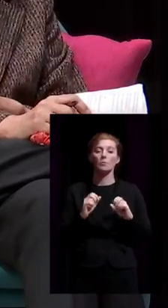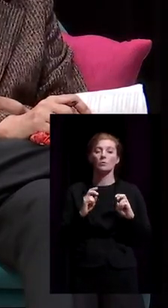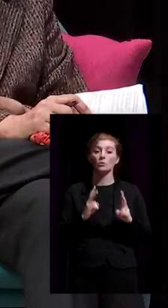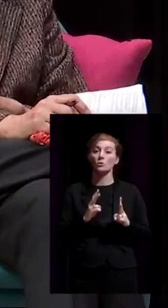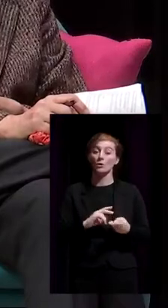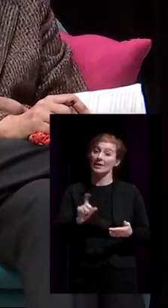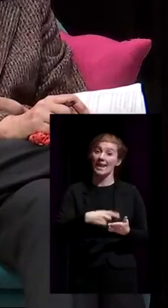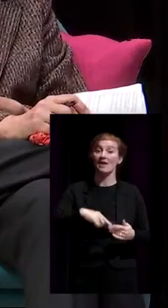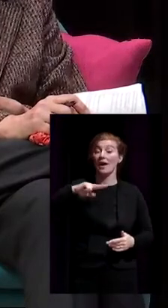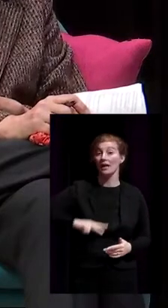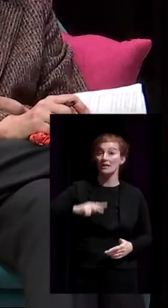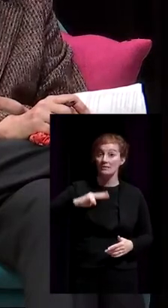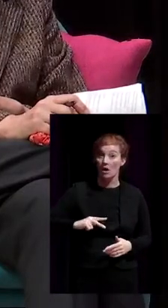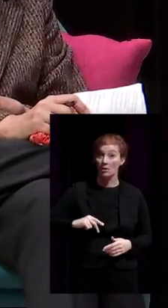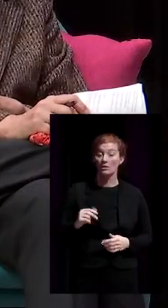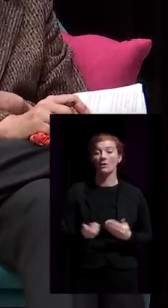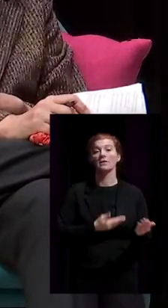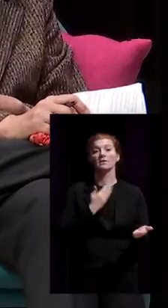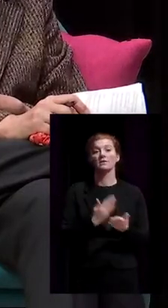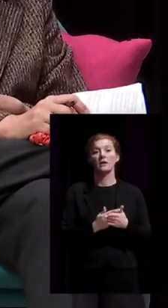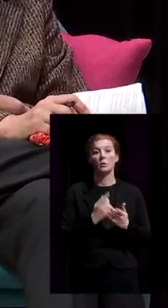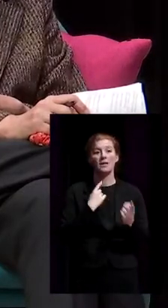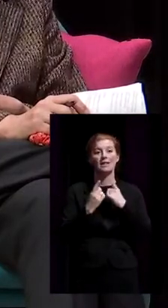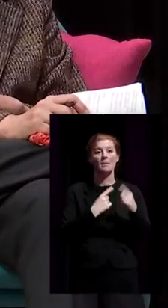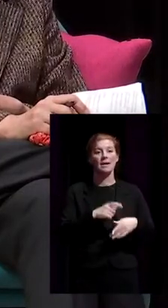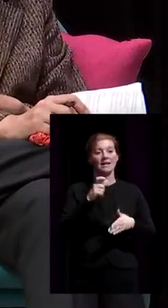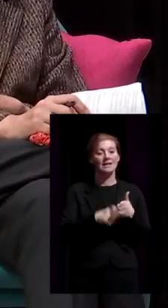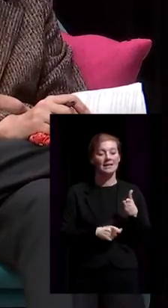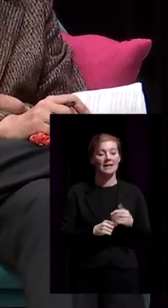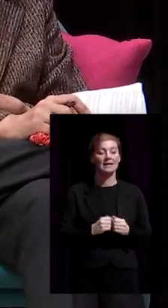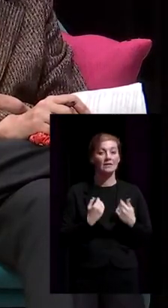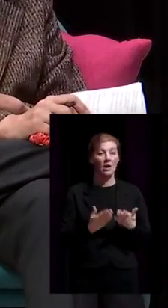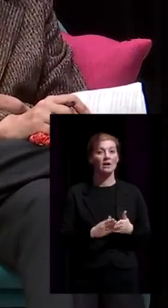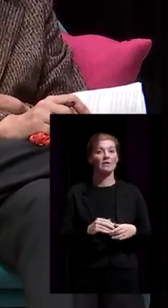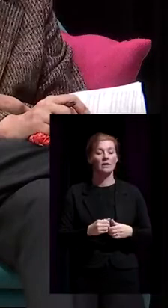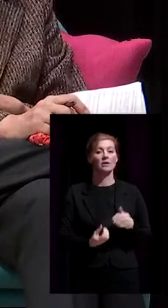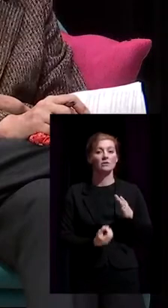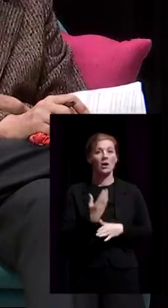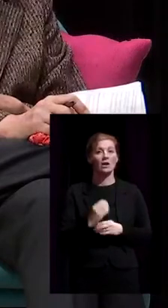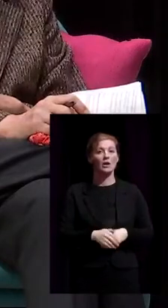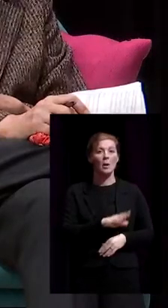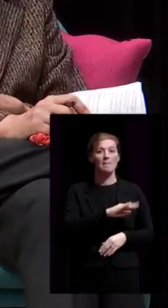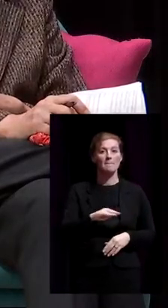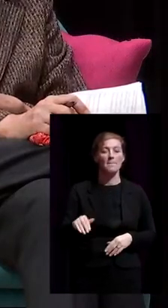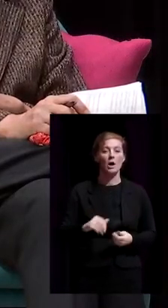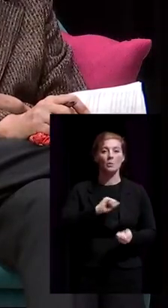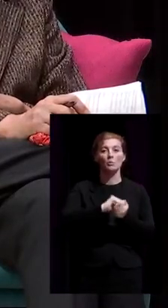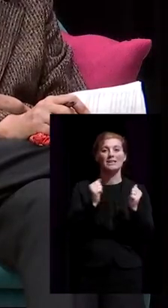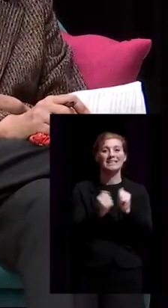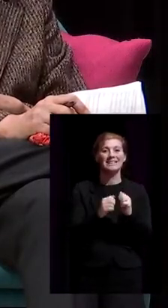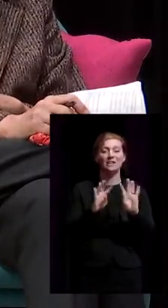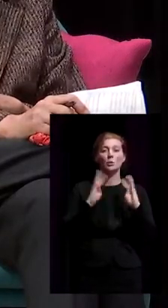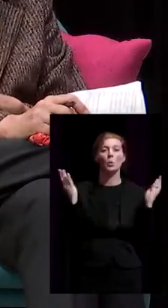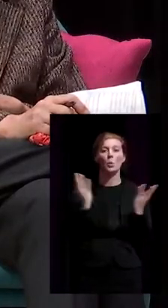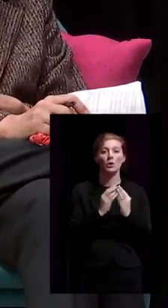föreslår vi faktiskt i en debattartikel idag att vi inrättar ett barnpolitiskt råd, precis som vi har ett klimatpolitiskt råd, som bedömer